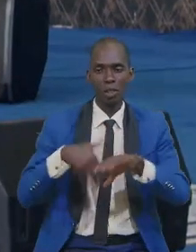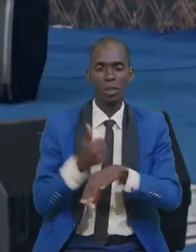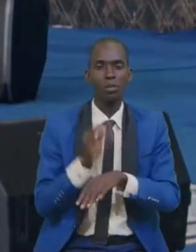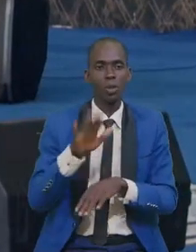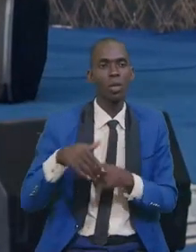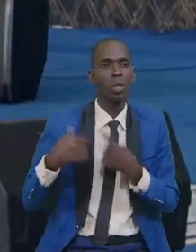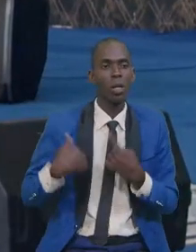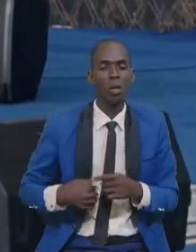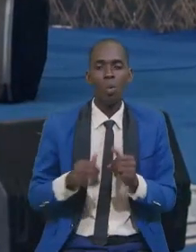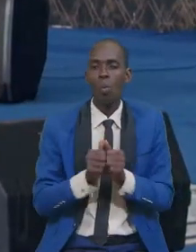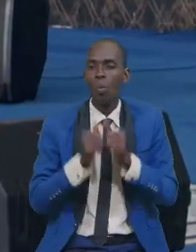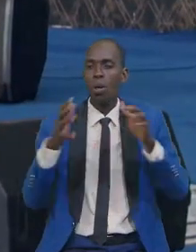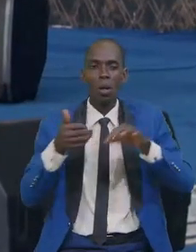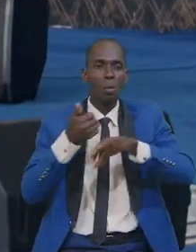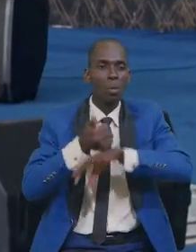sainteté